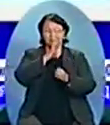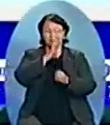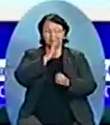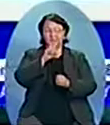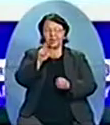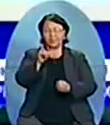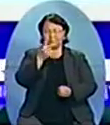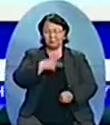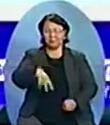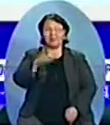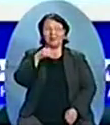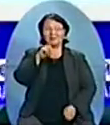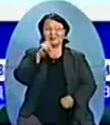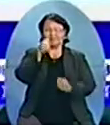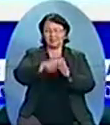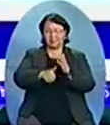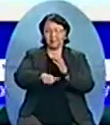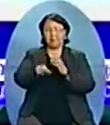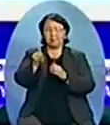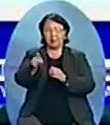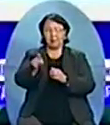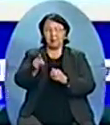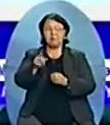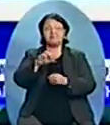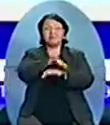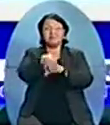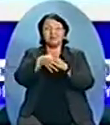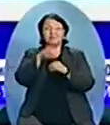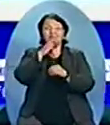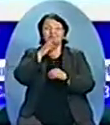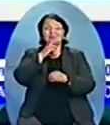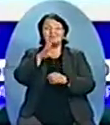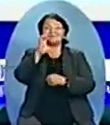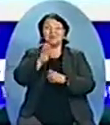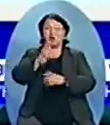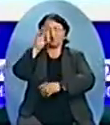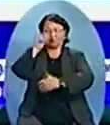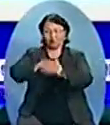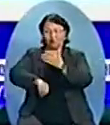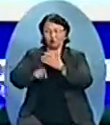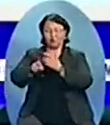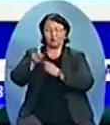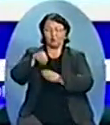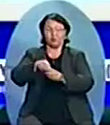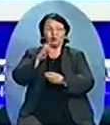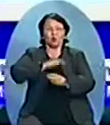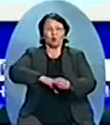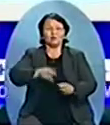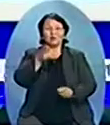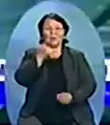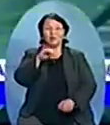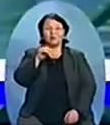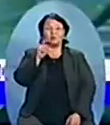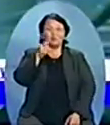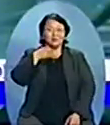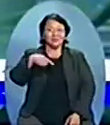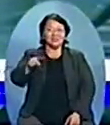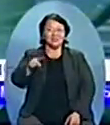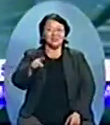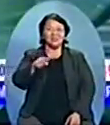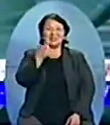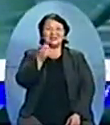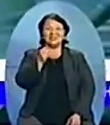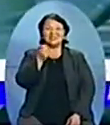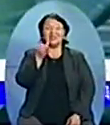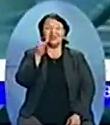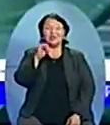бас мэдээллийн сан бий болно. За энэ мэдээллийн санал руу нэвтрэхин тулд тэр даатгалагч өөрт нь байгаа тэр цахин картн дээр пин